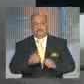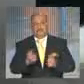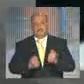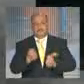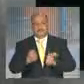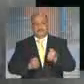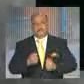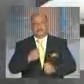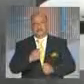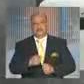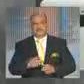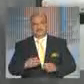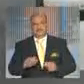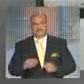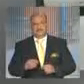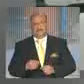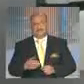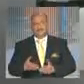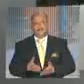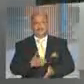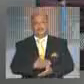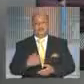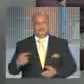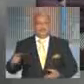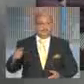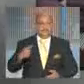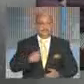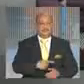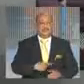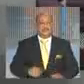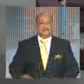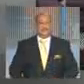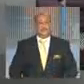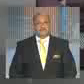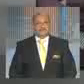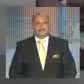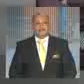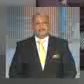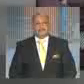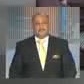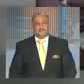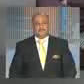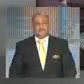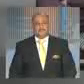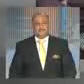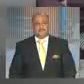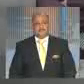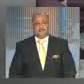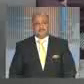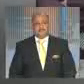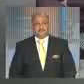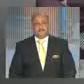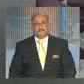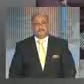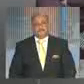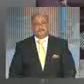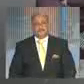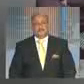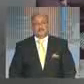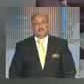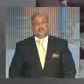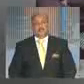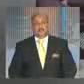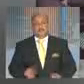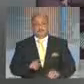التطبيقي تبدو وبشهادة الجميع طيبة. مشاكل عديدة تحلت علينا، هو استبشرنا بالمشروع هذايا،